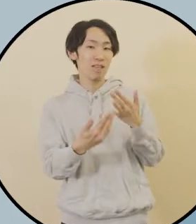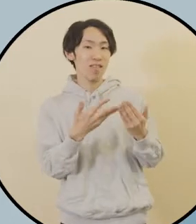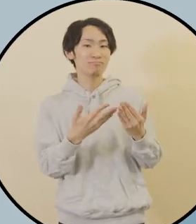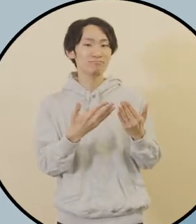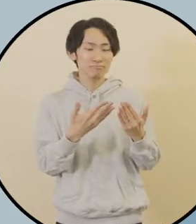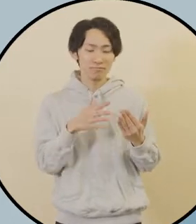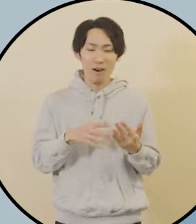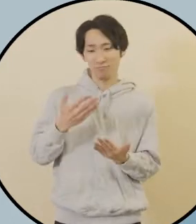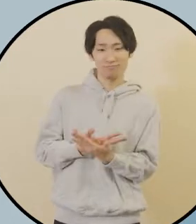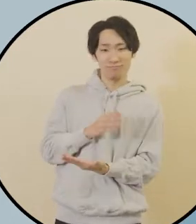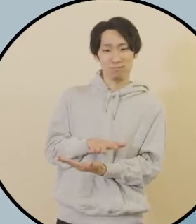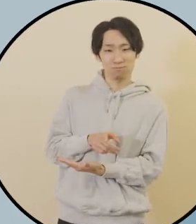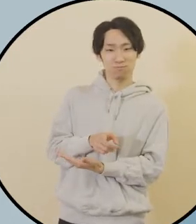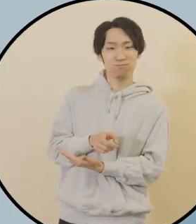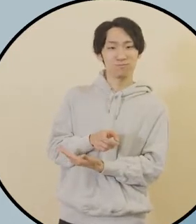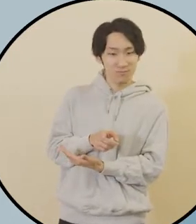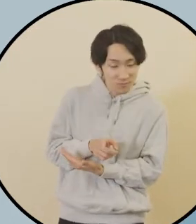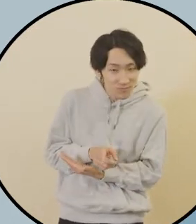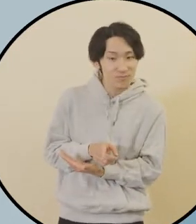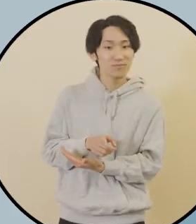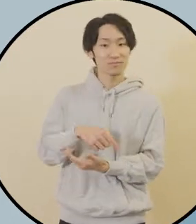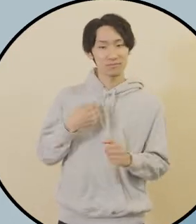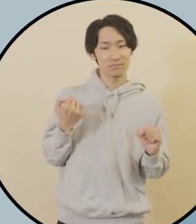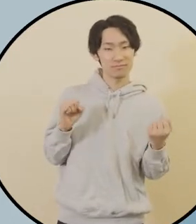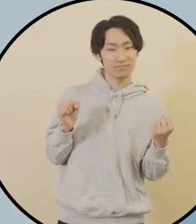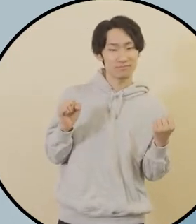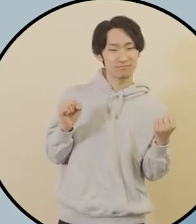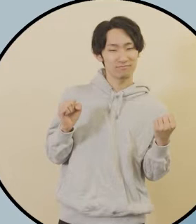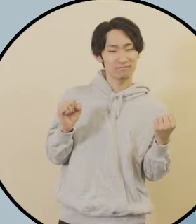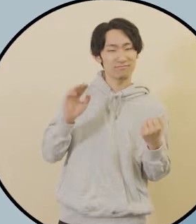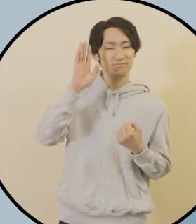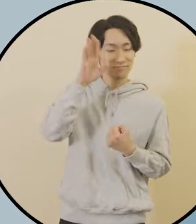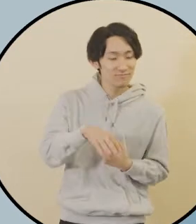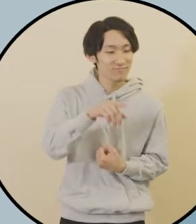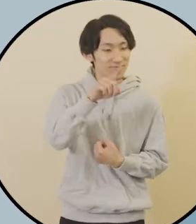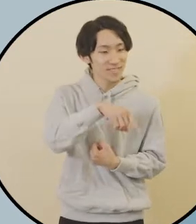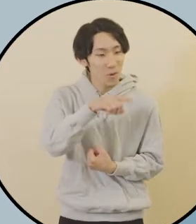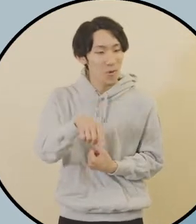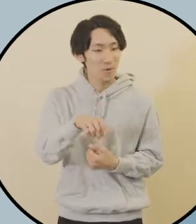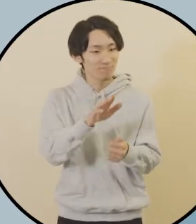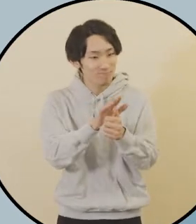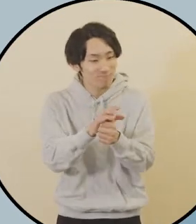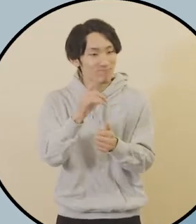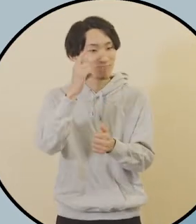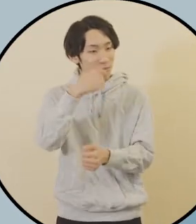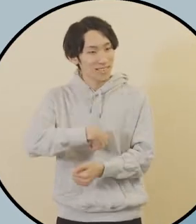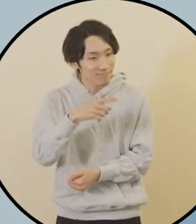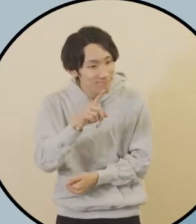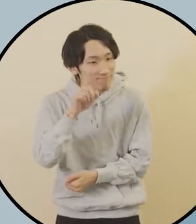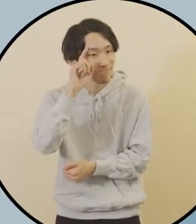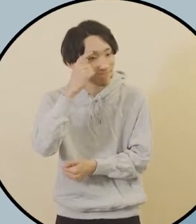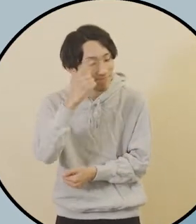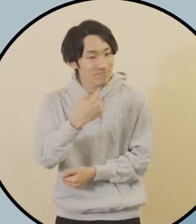かとかの理解してあげればよかったとか何かそういうのがすごく自分の経験と